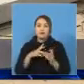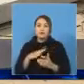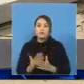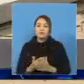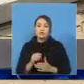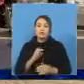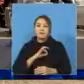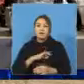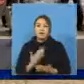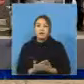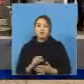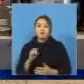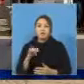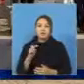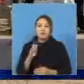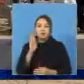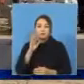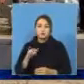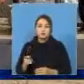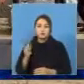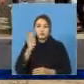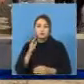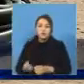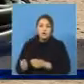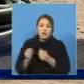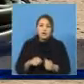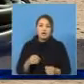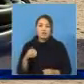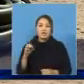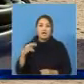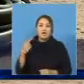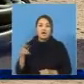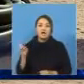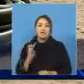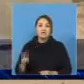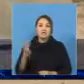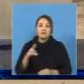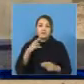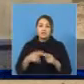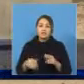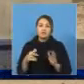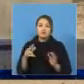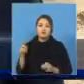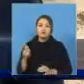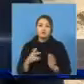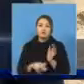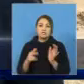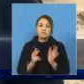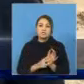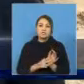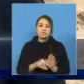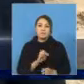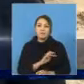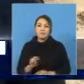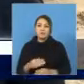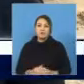бағдарламасының игілігі. Жарма ауылындағы су құбырын тарту ісі қараша айында аяқталады. Жоба құны 187 миллион теңге. Аталған жоба